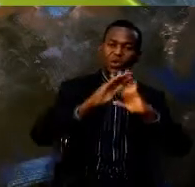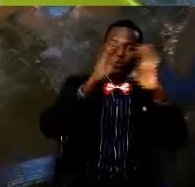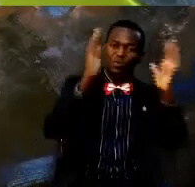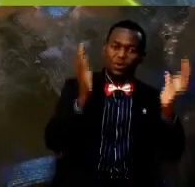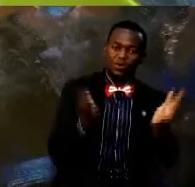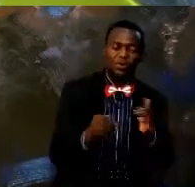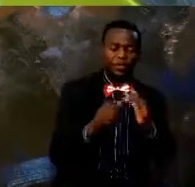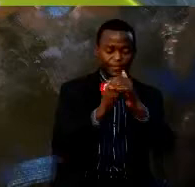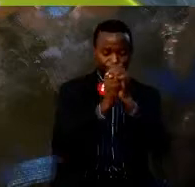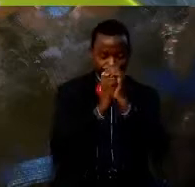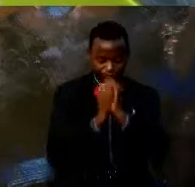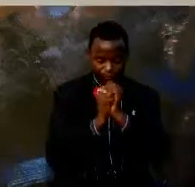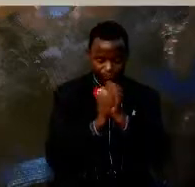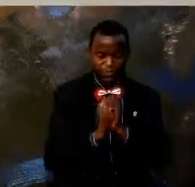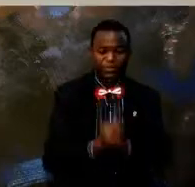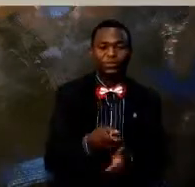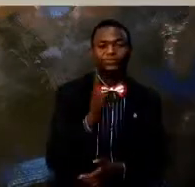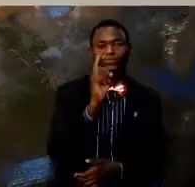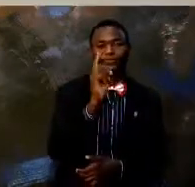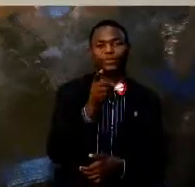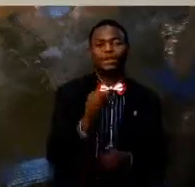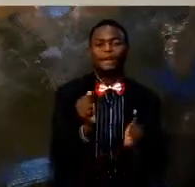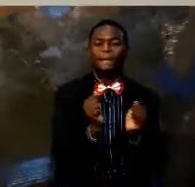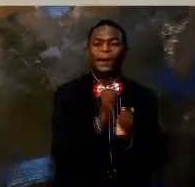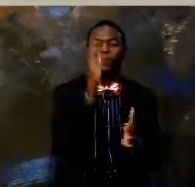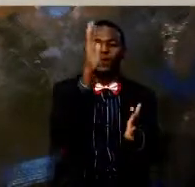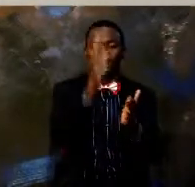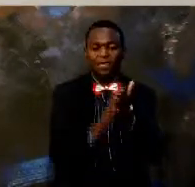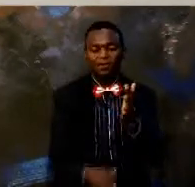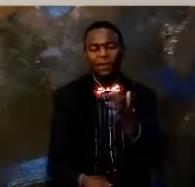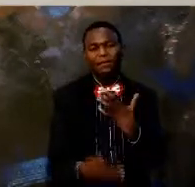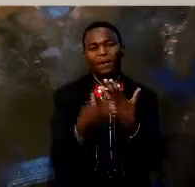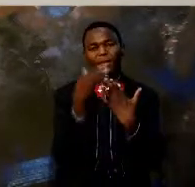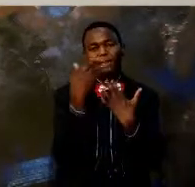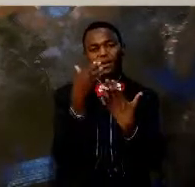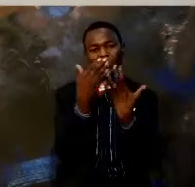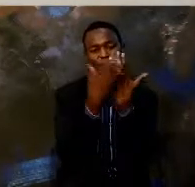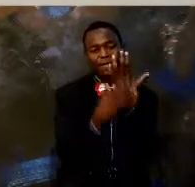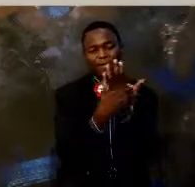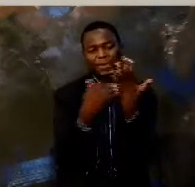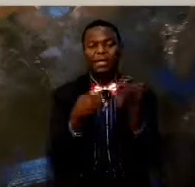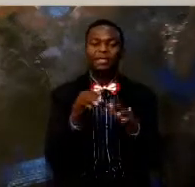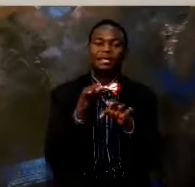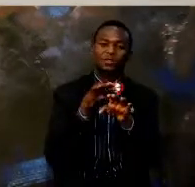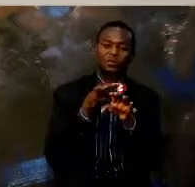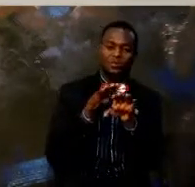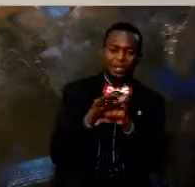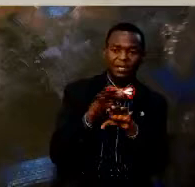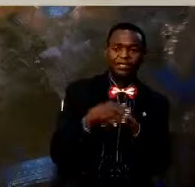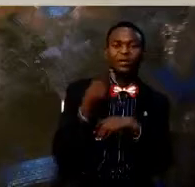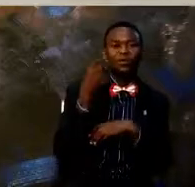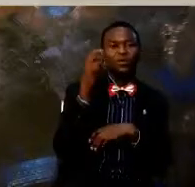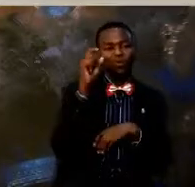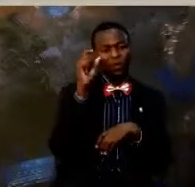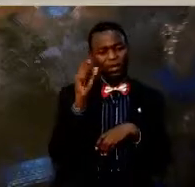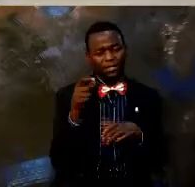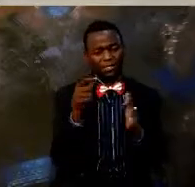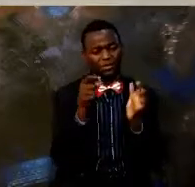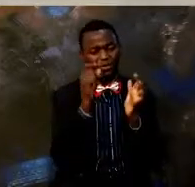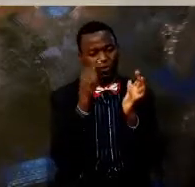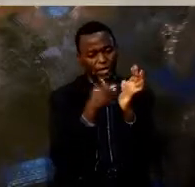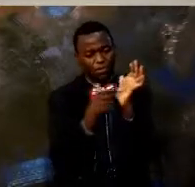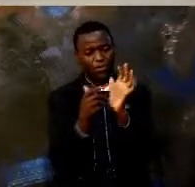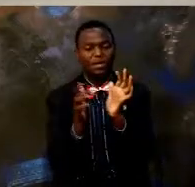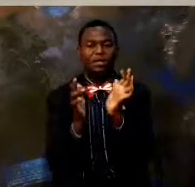wasujudu. Yako mambo ya ajabu ambayo Biblia inatueleza. Wakati watu wanamuona Yesu Kristo, baadhi